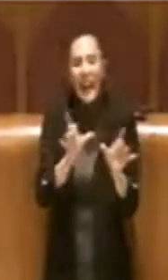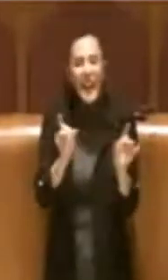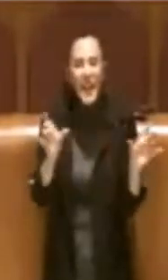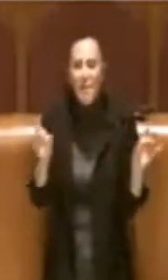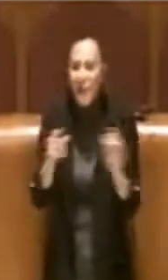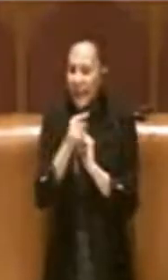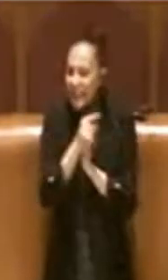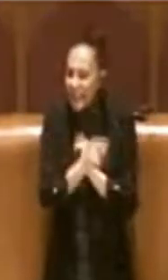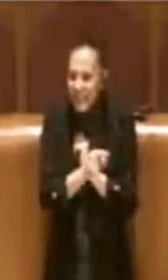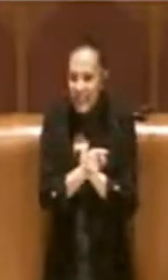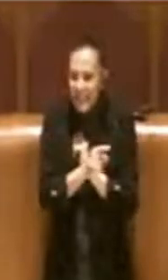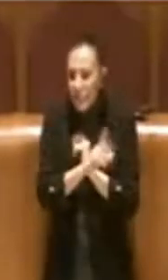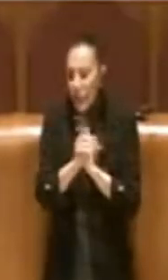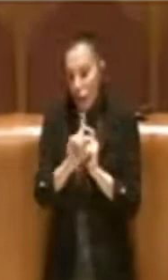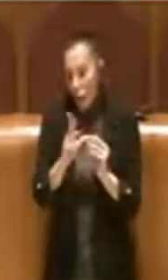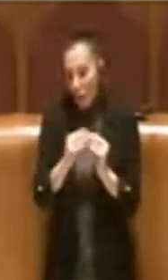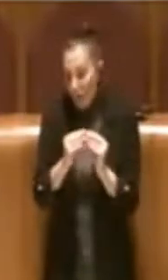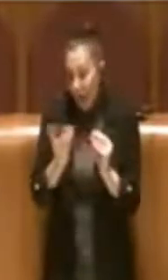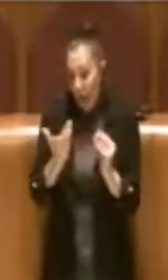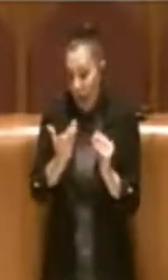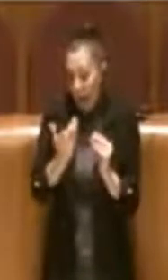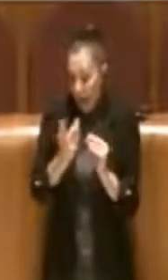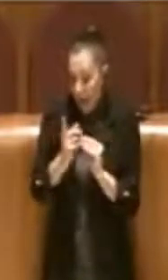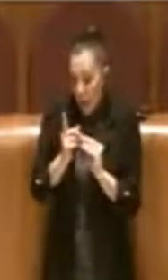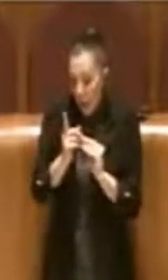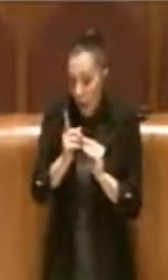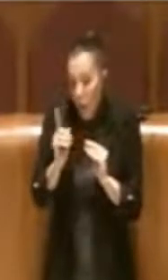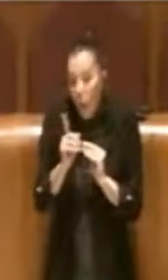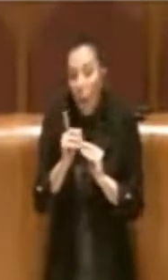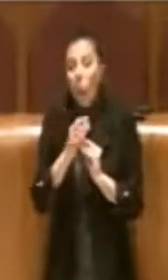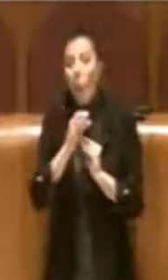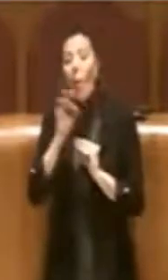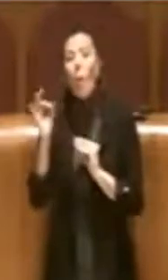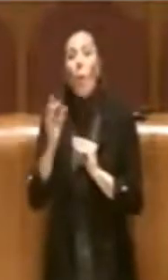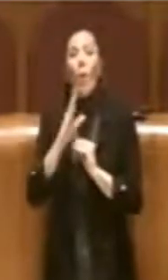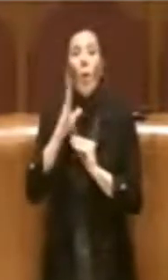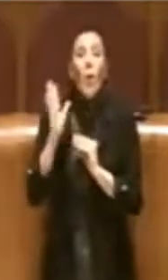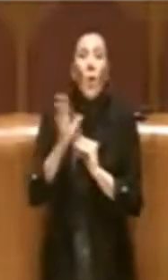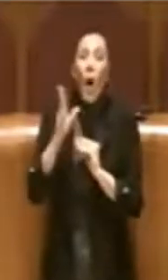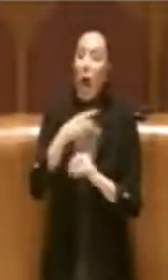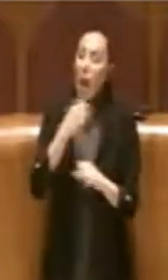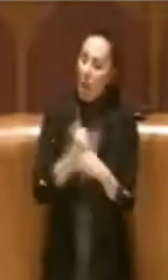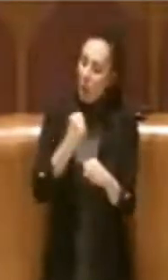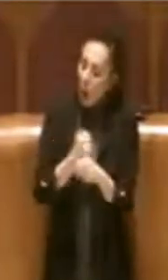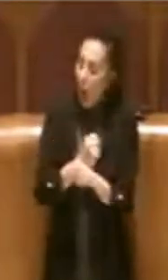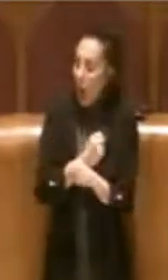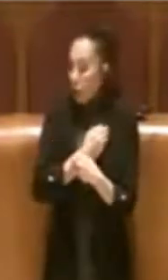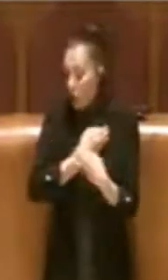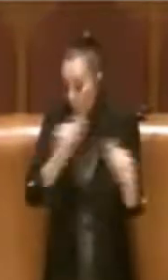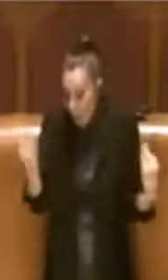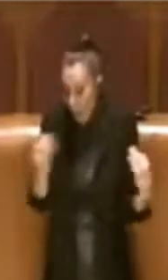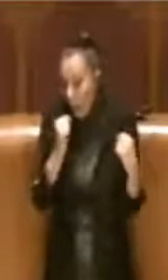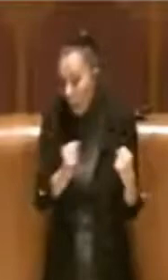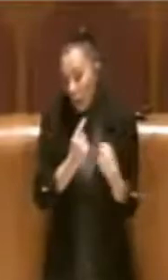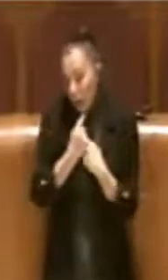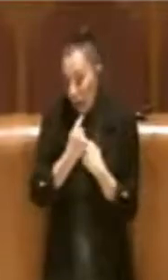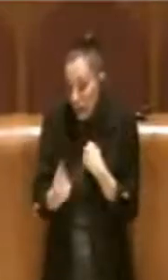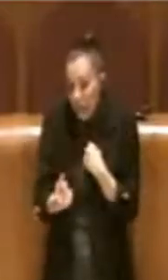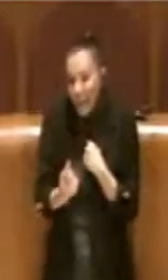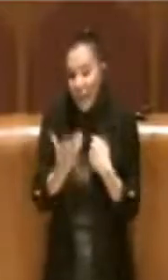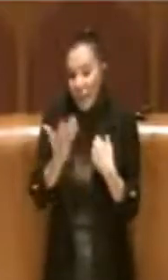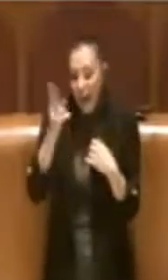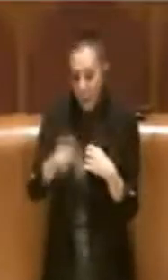anche di non farlo, di ritenere magari che in realtà avete lavorato bene, operato bene, però di fatto la fotografia